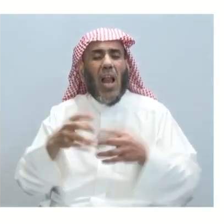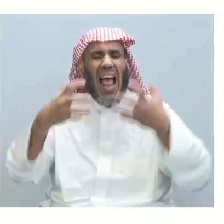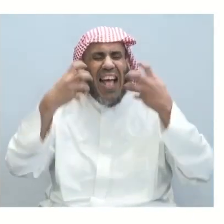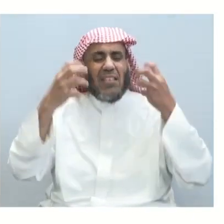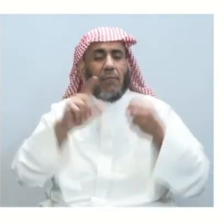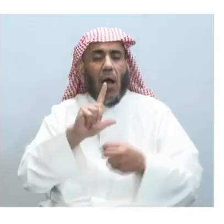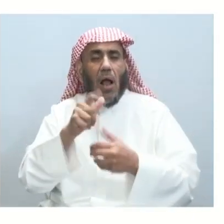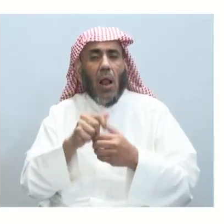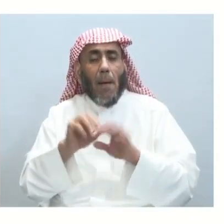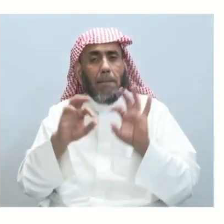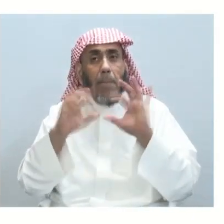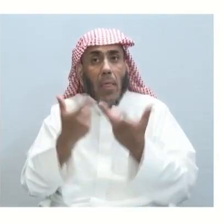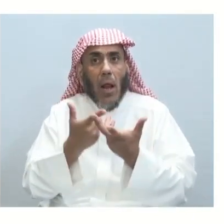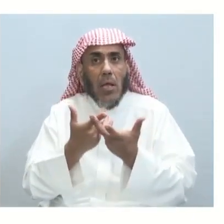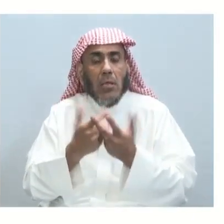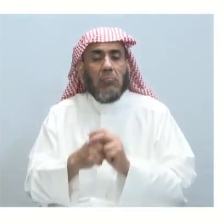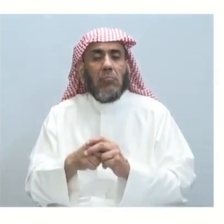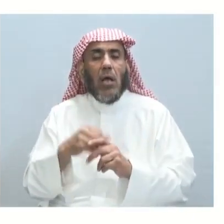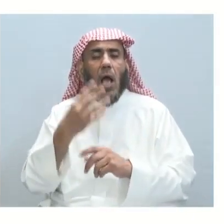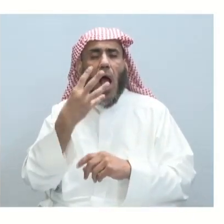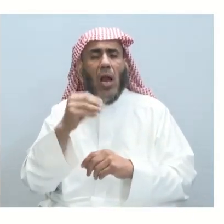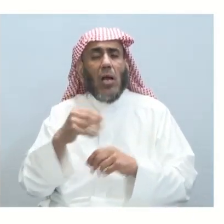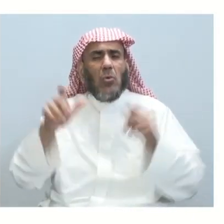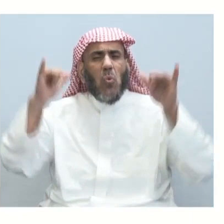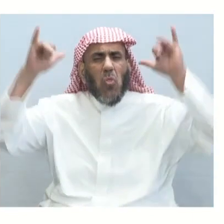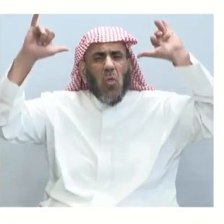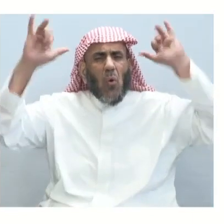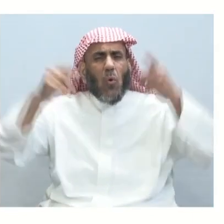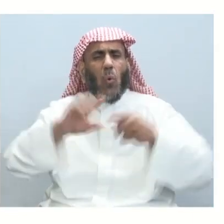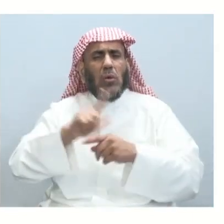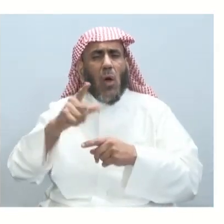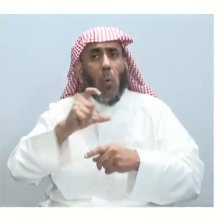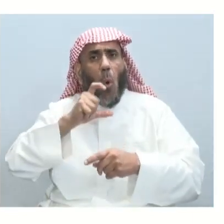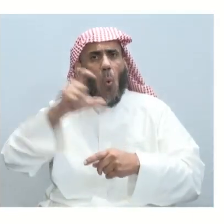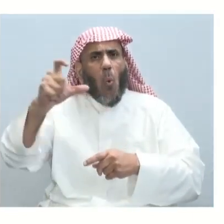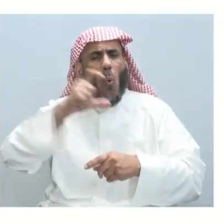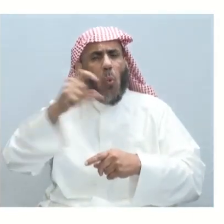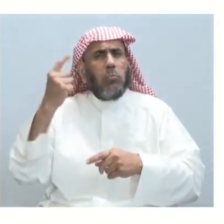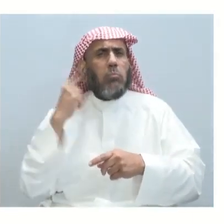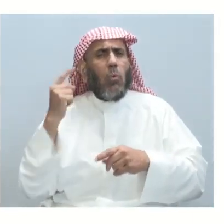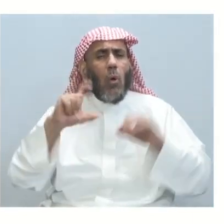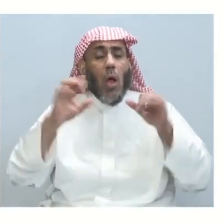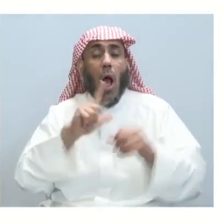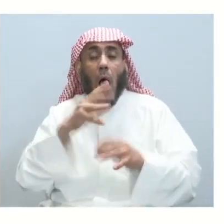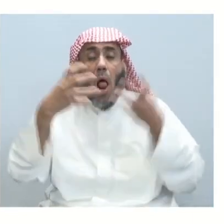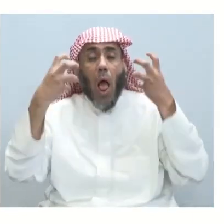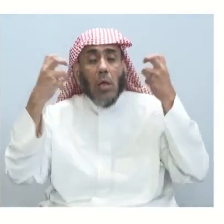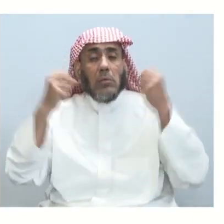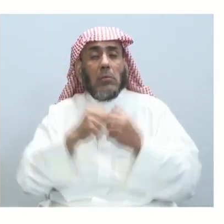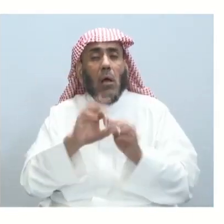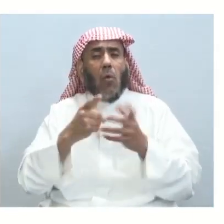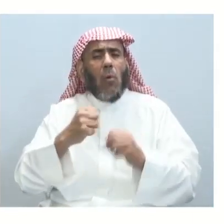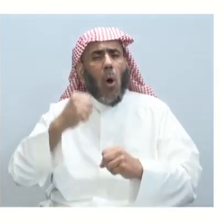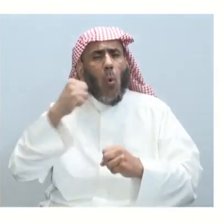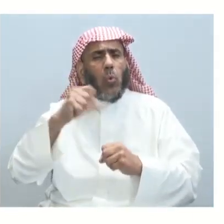فقال ماذا رايت قال رايت ثورا هو صاحب الخوار والصوت الذي سمعته قال الاسد فما